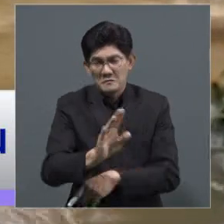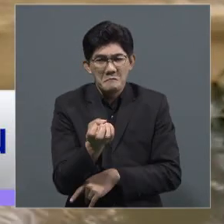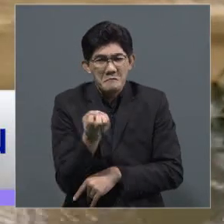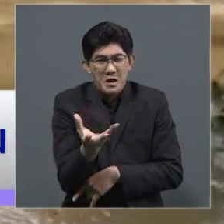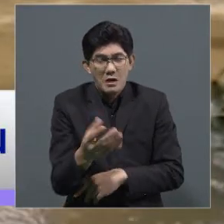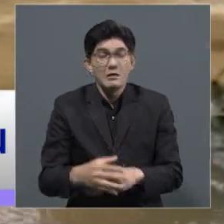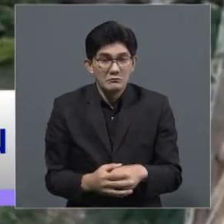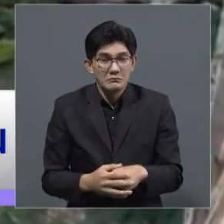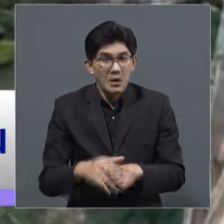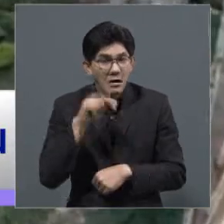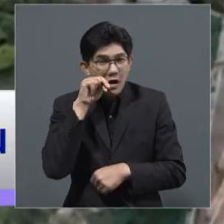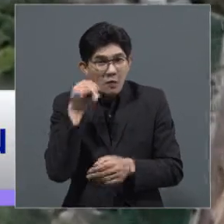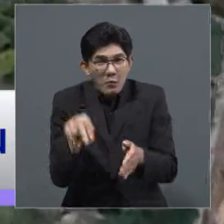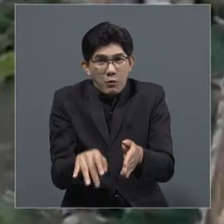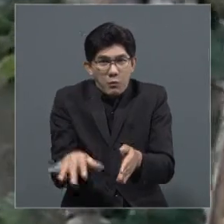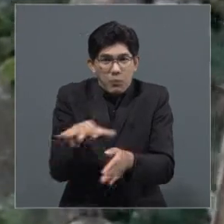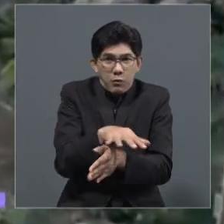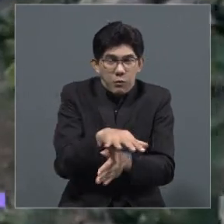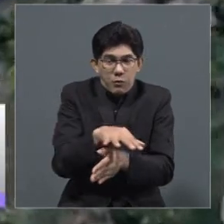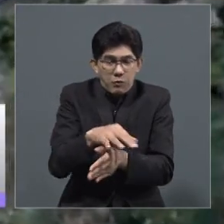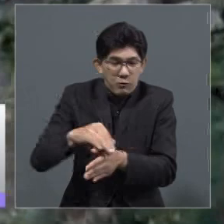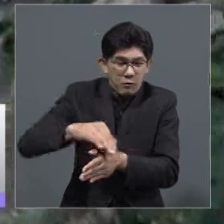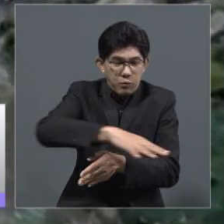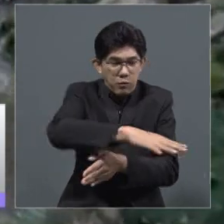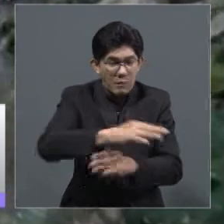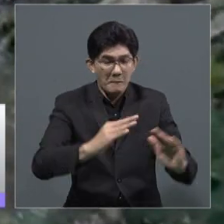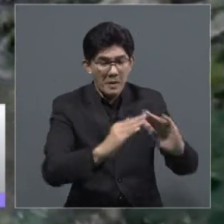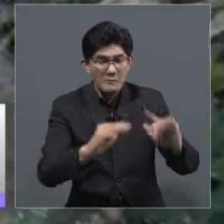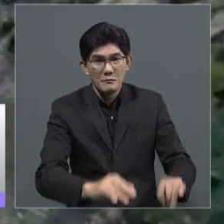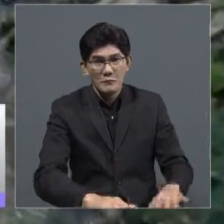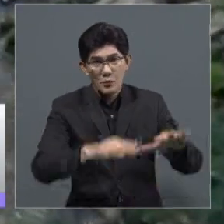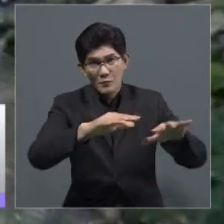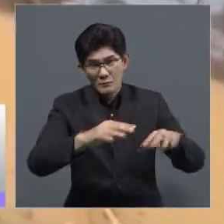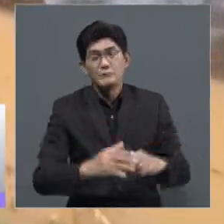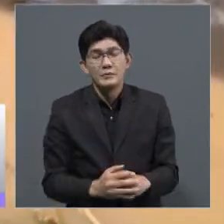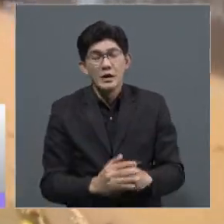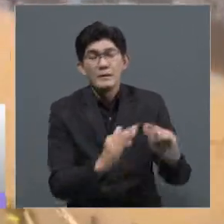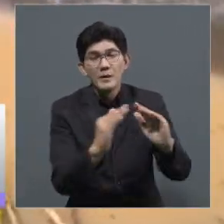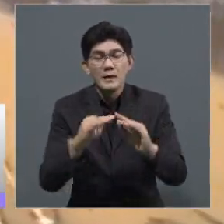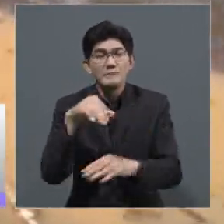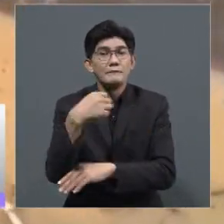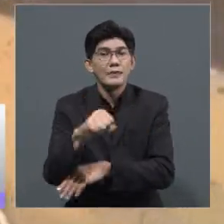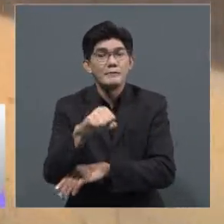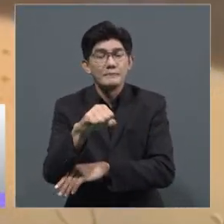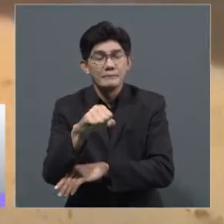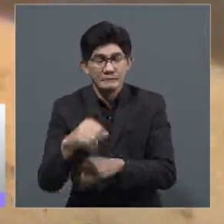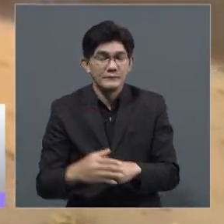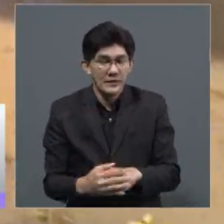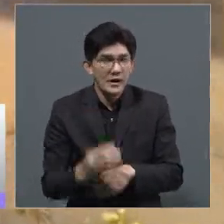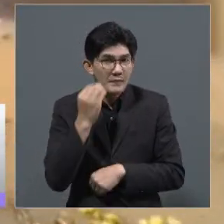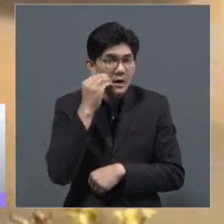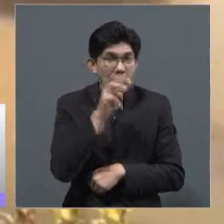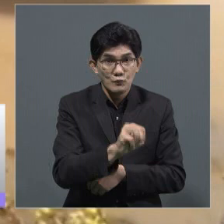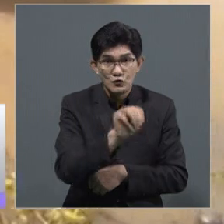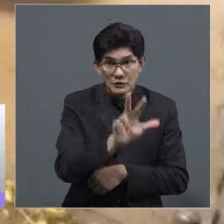มากทำให้น้ำเนี่ยมันล้นทางระบายน้ำแล้วไหลทะลักเข้าไปท่วมบ้านเรือนประชาชน 10หลังคาเรือนนะครับอยู่ทั้งในพื้นที่หมู่ที่